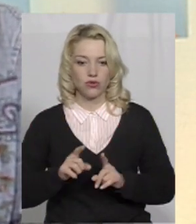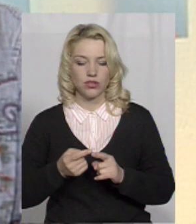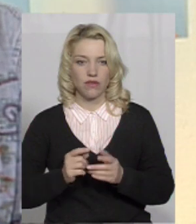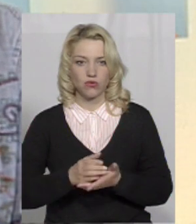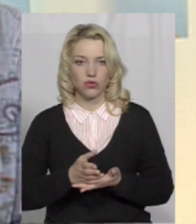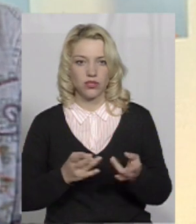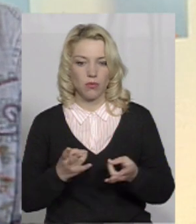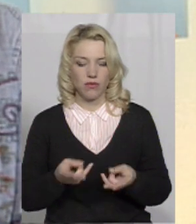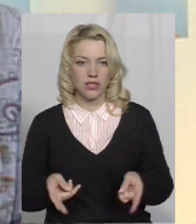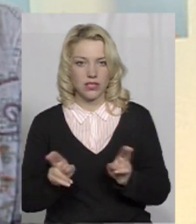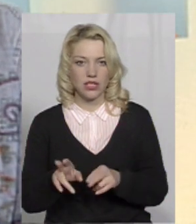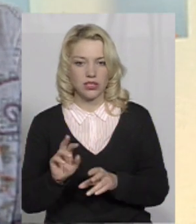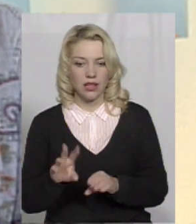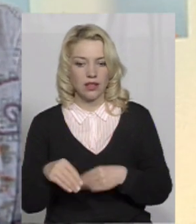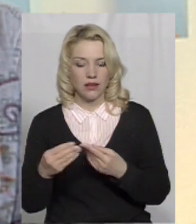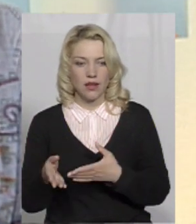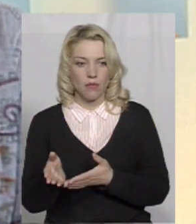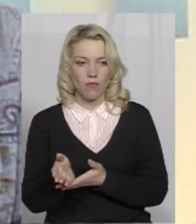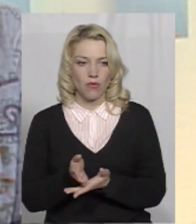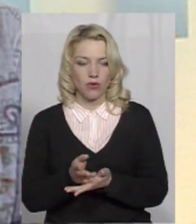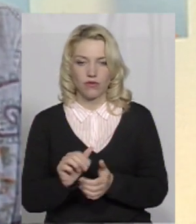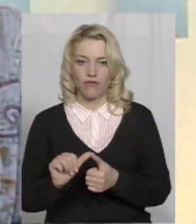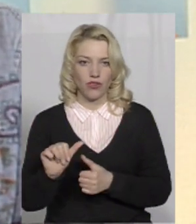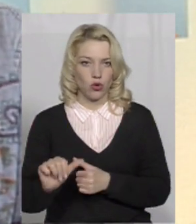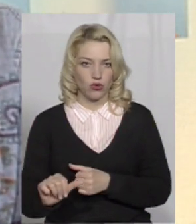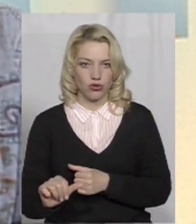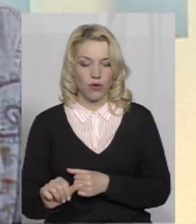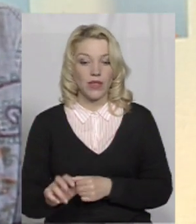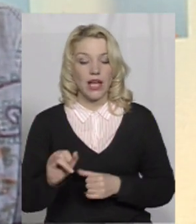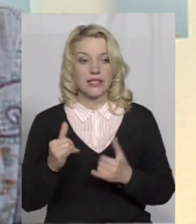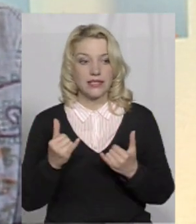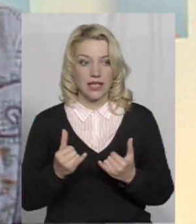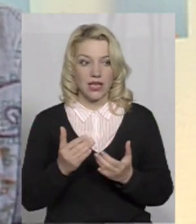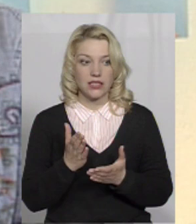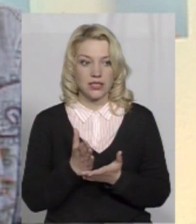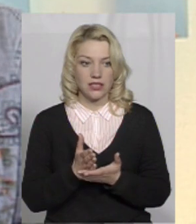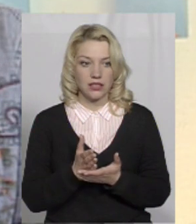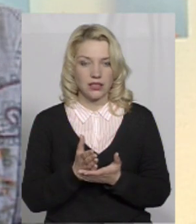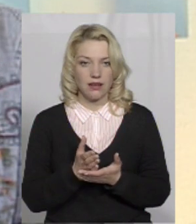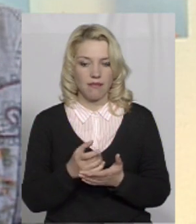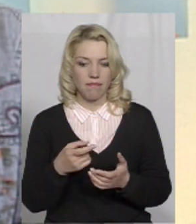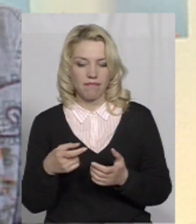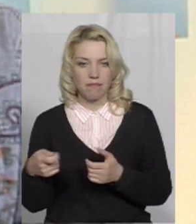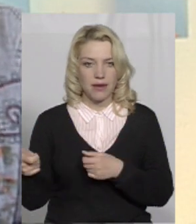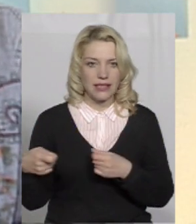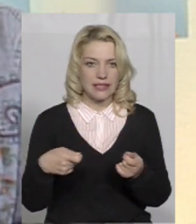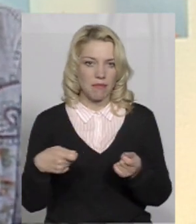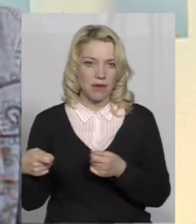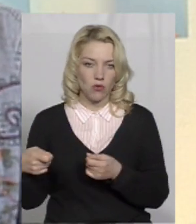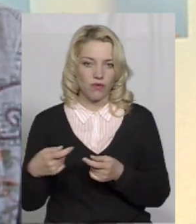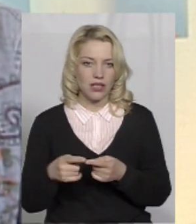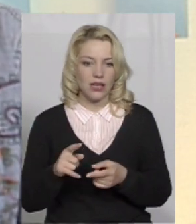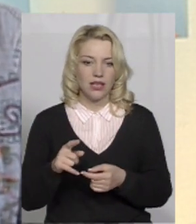має залишатися за надавачем комунальним. Виключно. Але зараз є пересмикування і є